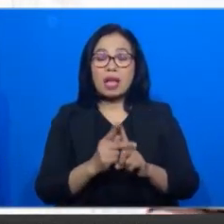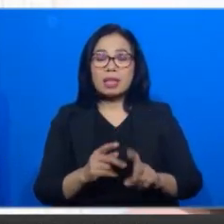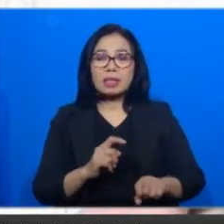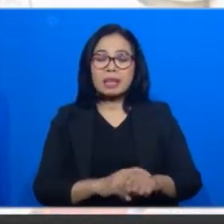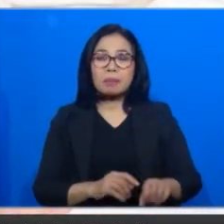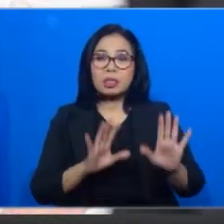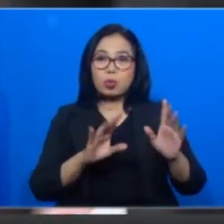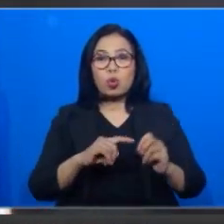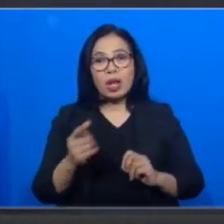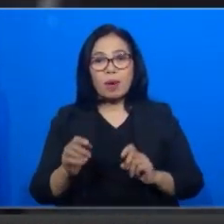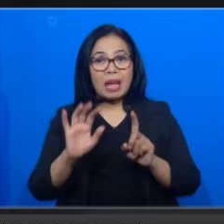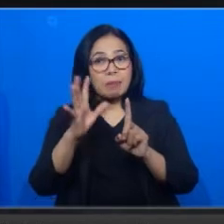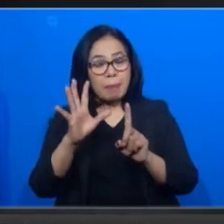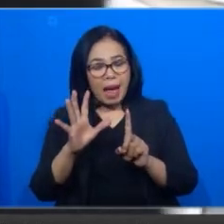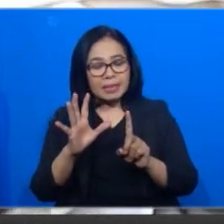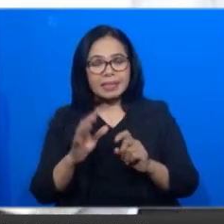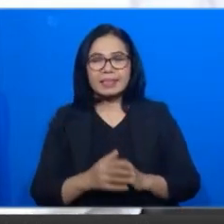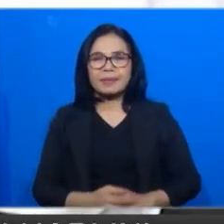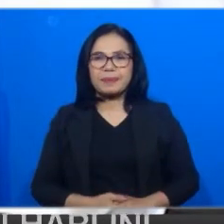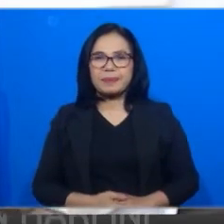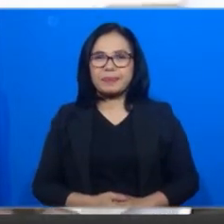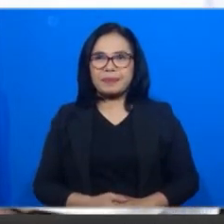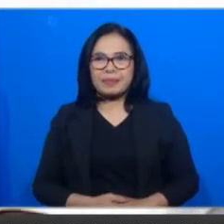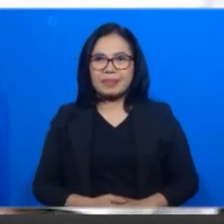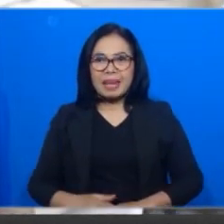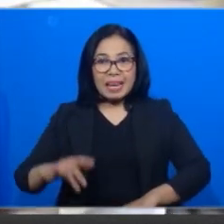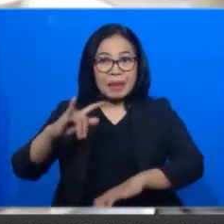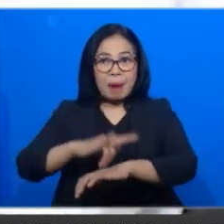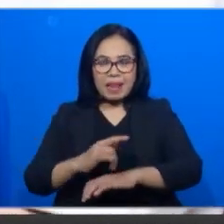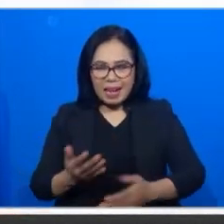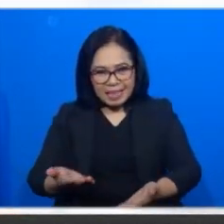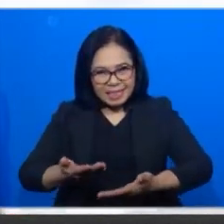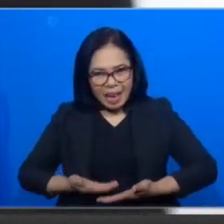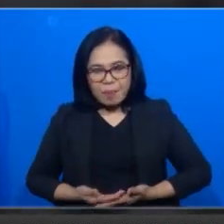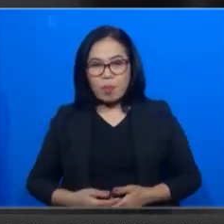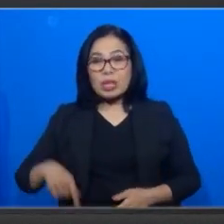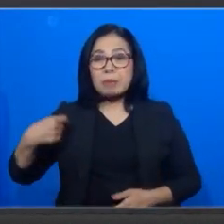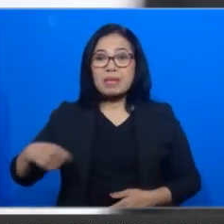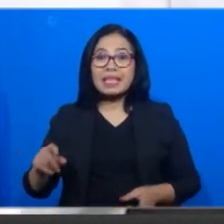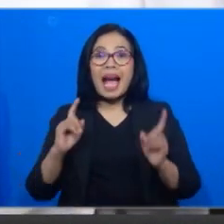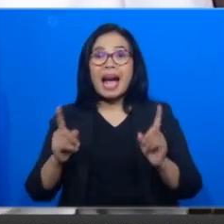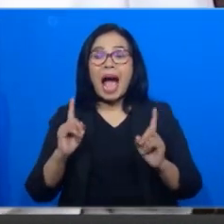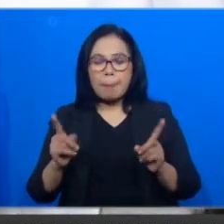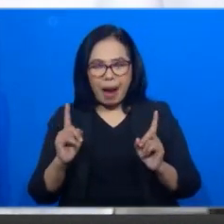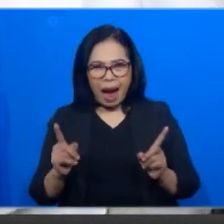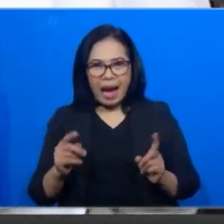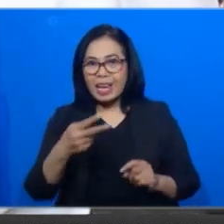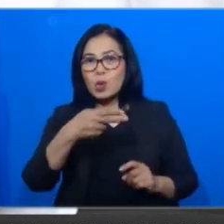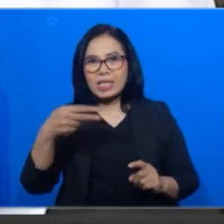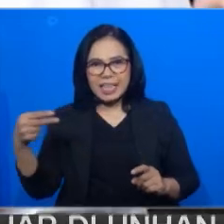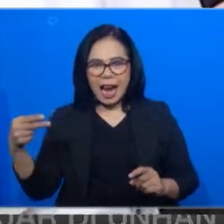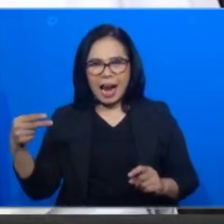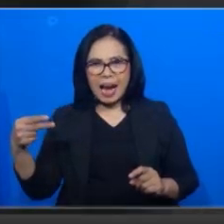1015 Waktu Indonesia Barat di bandara paus disambut Menteri Agama Republik Indonesia Yakut Khalil Komas